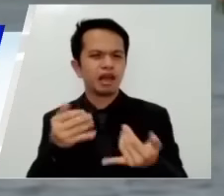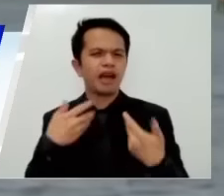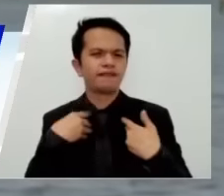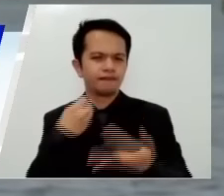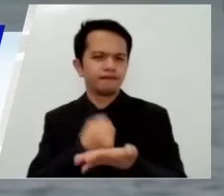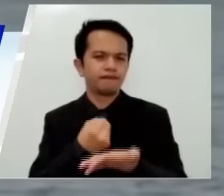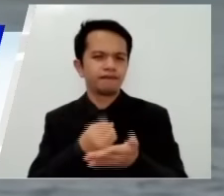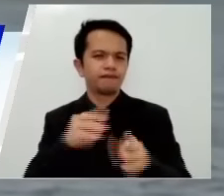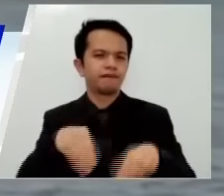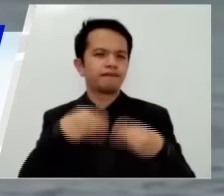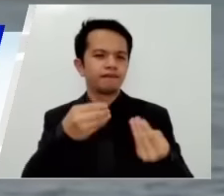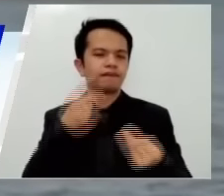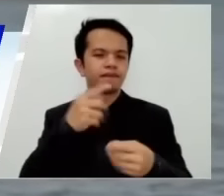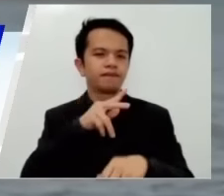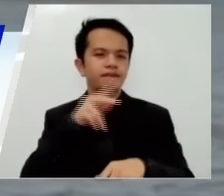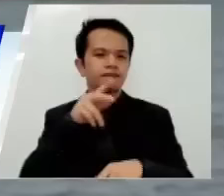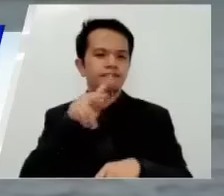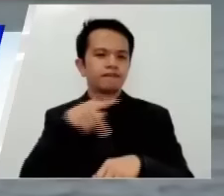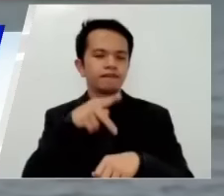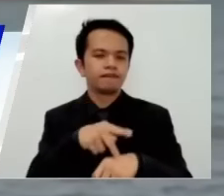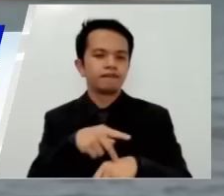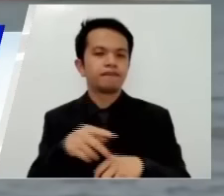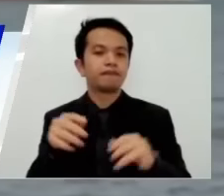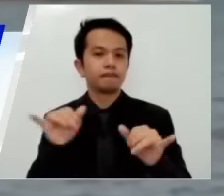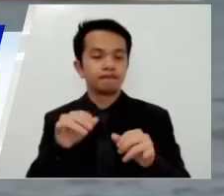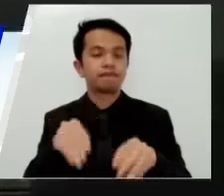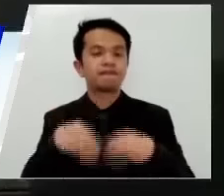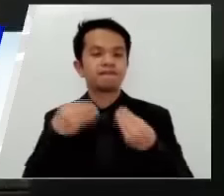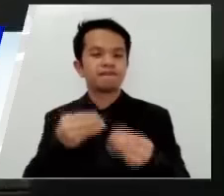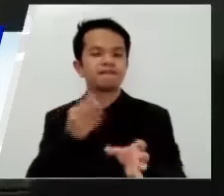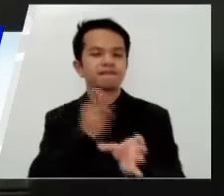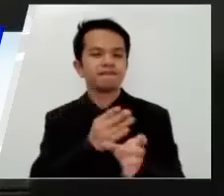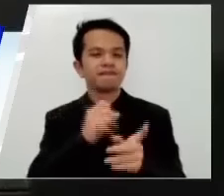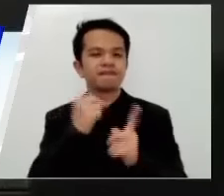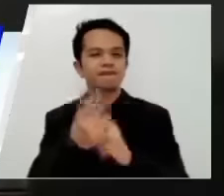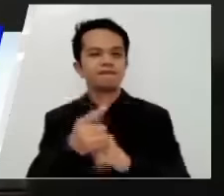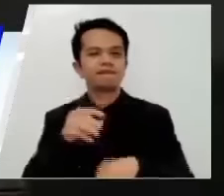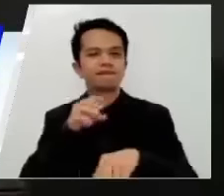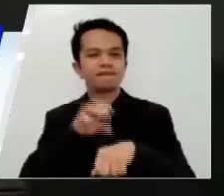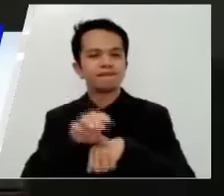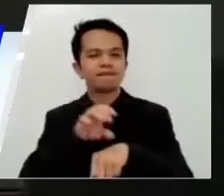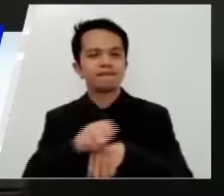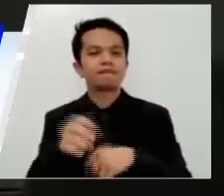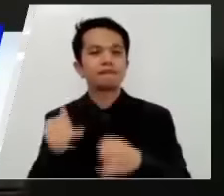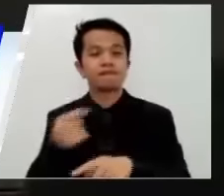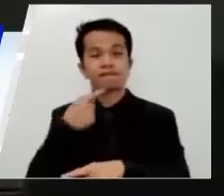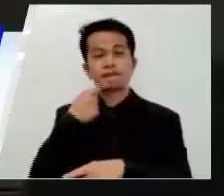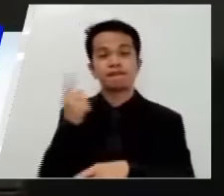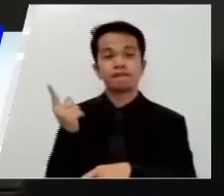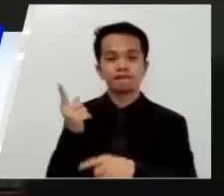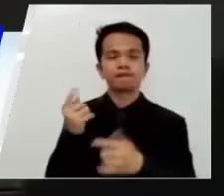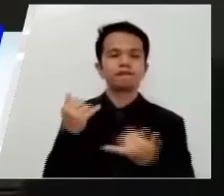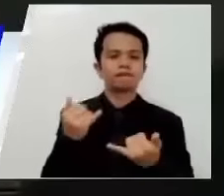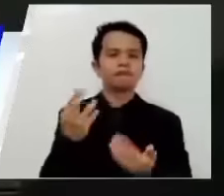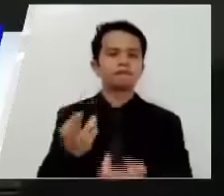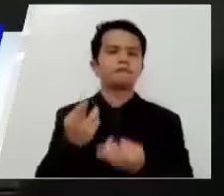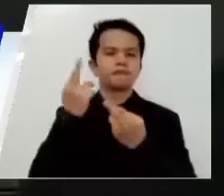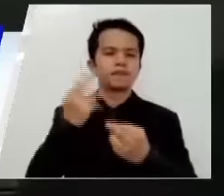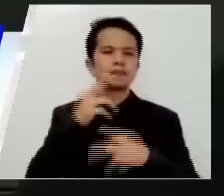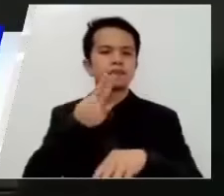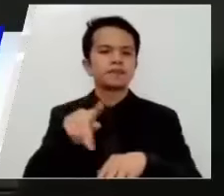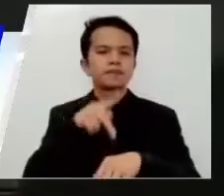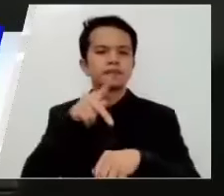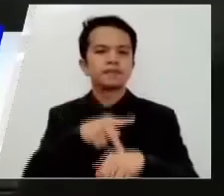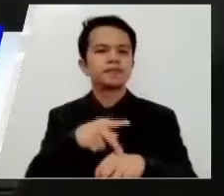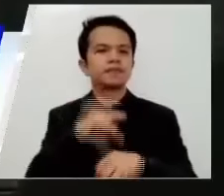Pilipinas. Bukod pa sa pagbibigay ng psychosocial counseling, sinabi rin ni Kakdak na inirekomenda ng Pilipinas sa